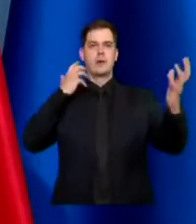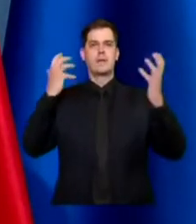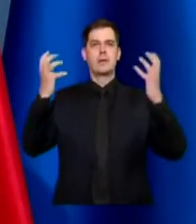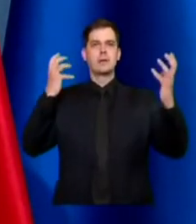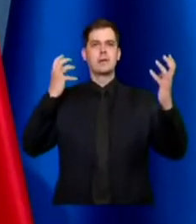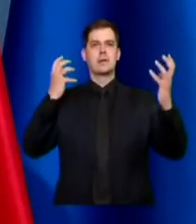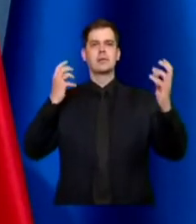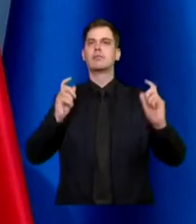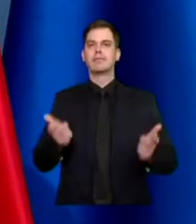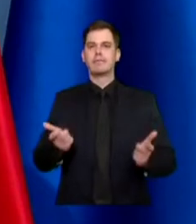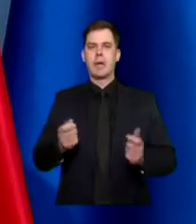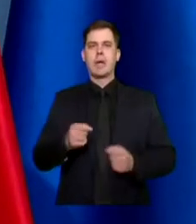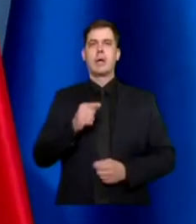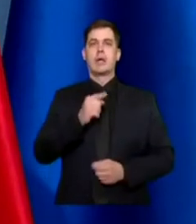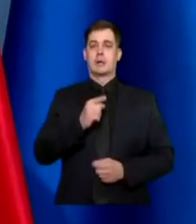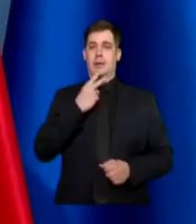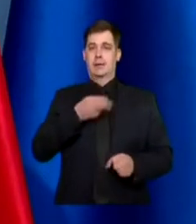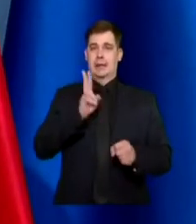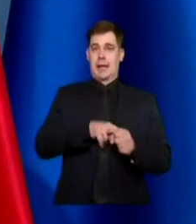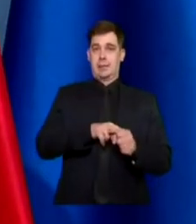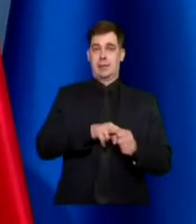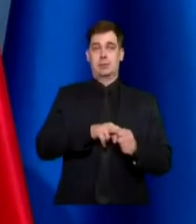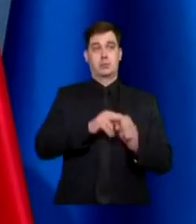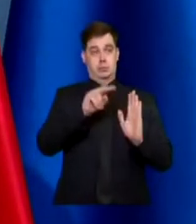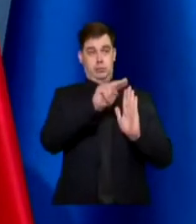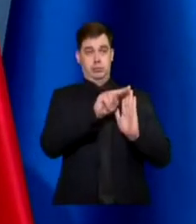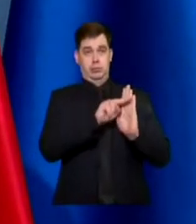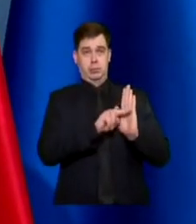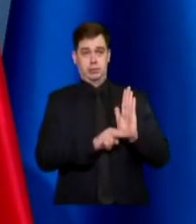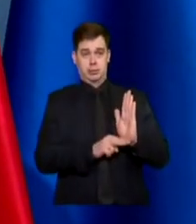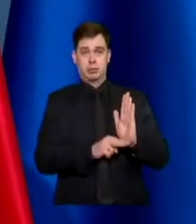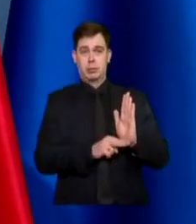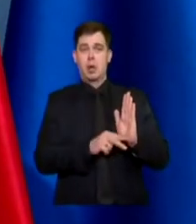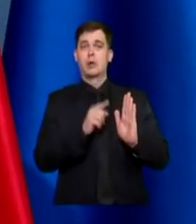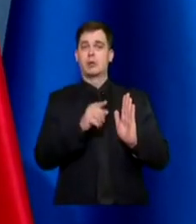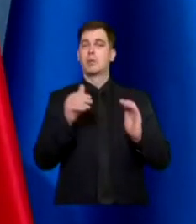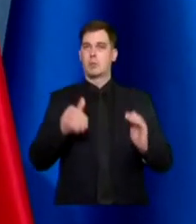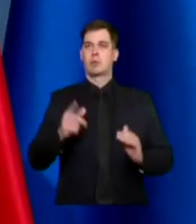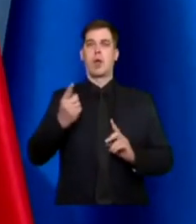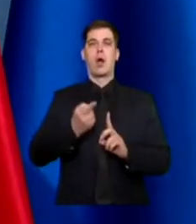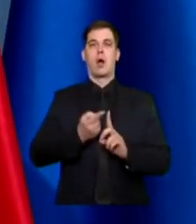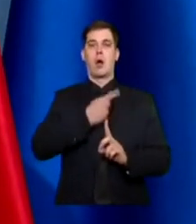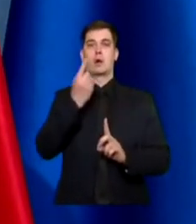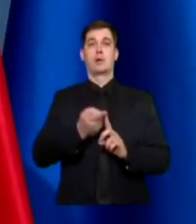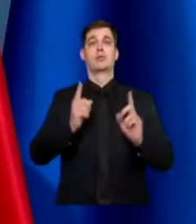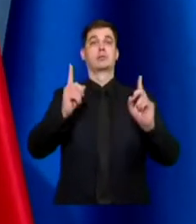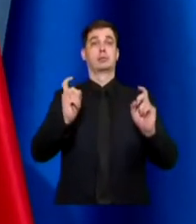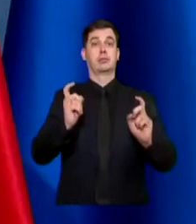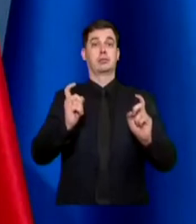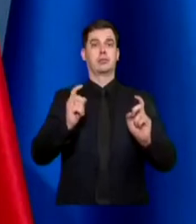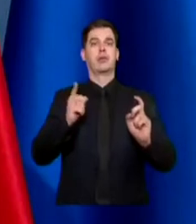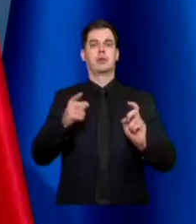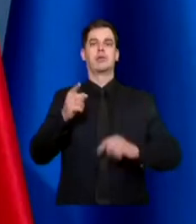informacją jest, że przy tych terminach jest możliwość, żeby rok akademicki rozpoczął się